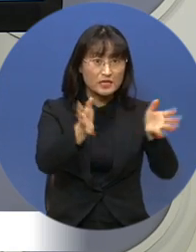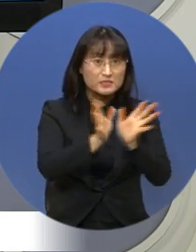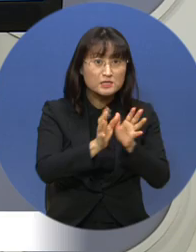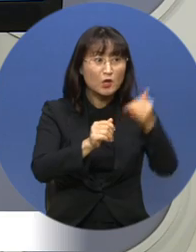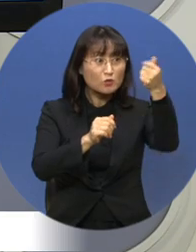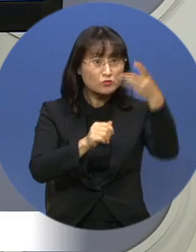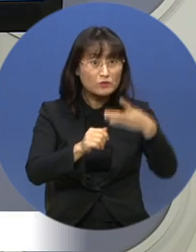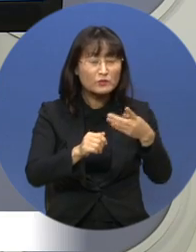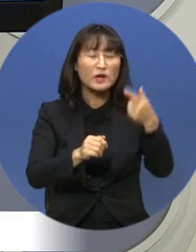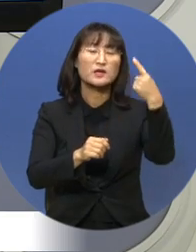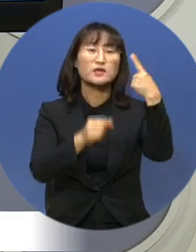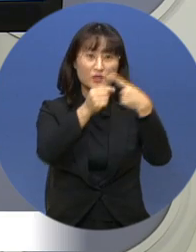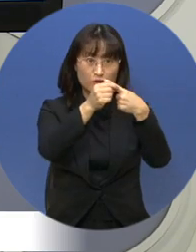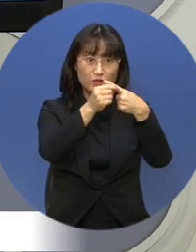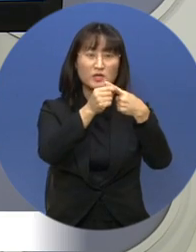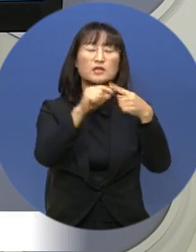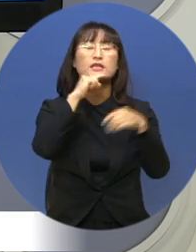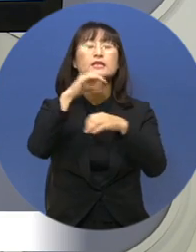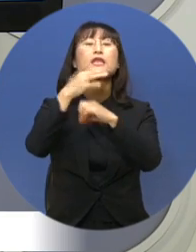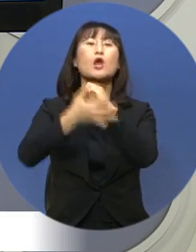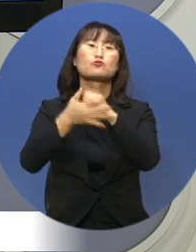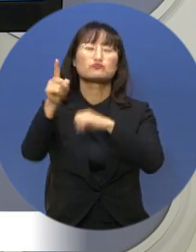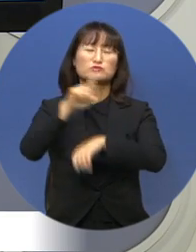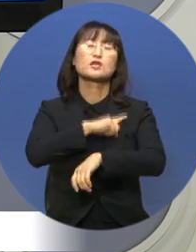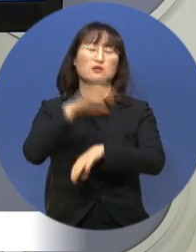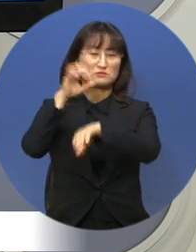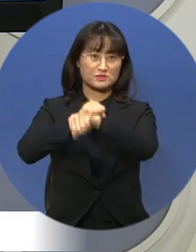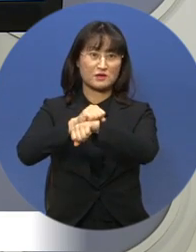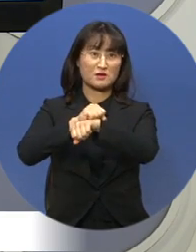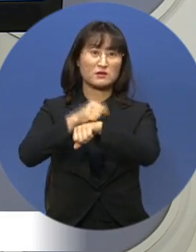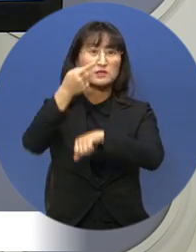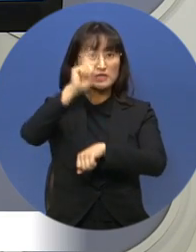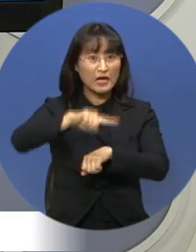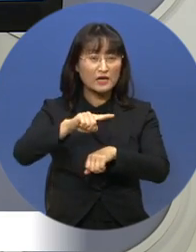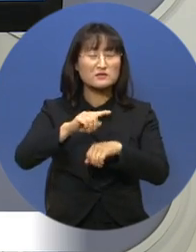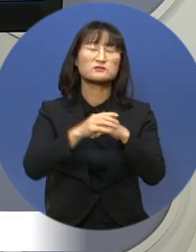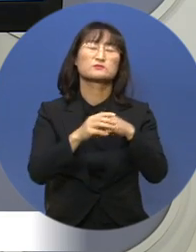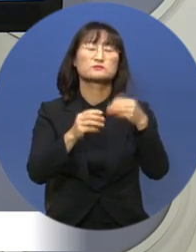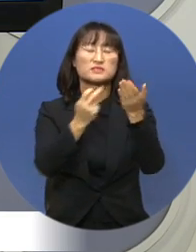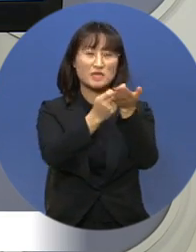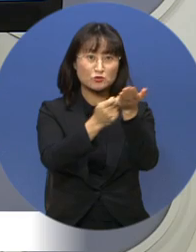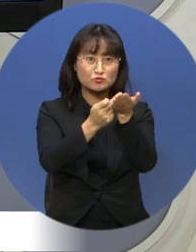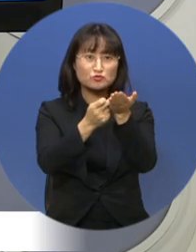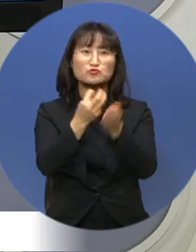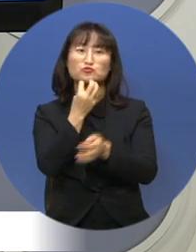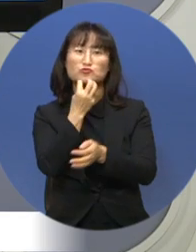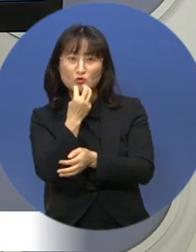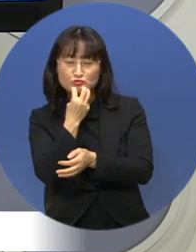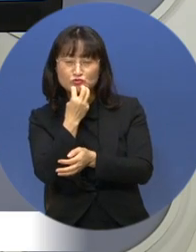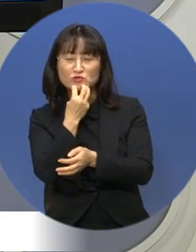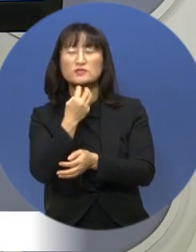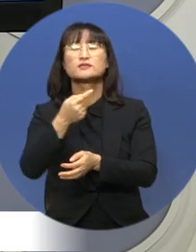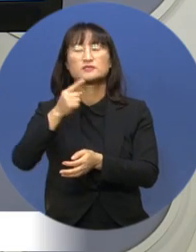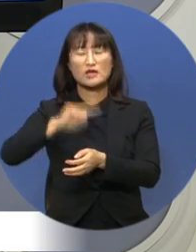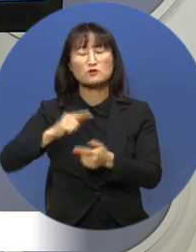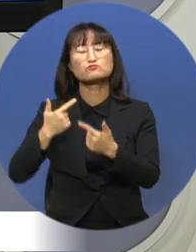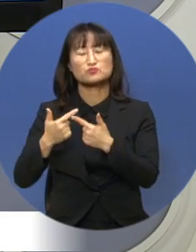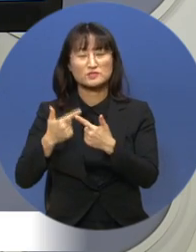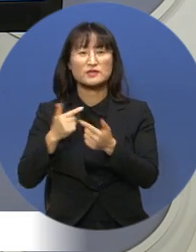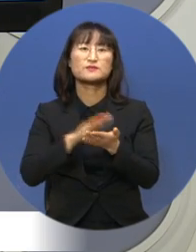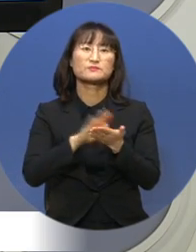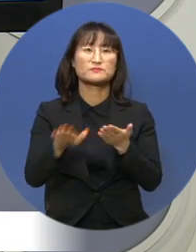로 가장 높은 인증취득 뉴 를 보였고 제주시 서울시 의 부산시가 뒤를 이었습니다